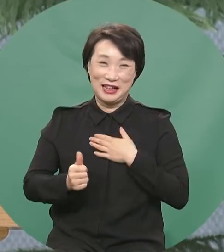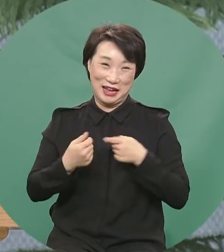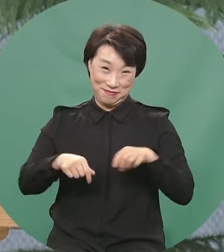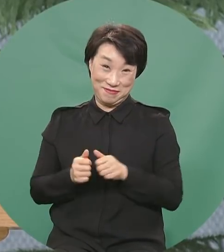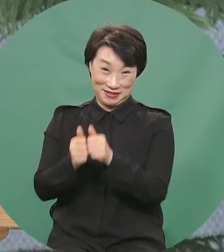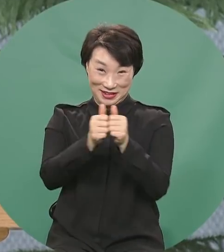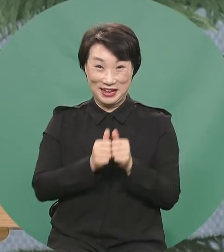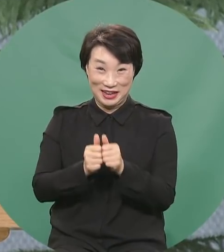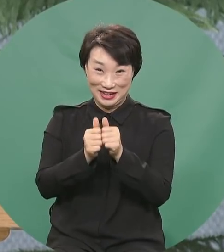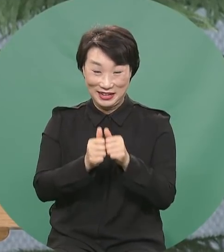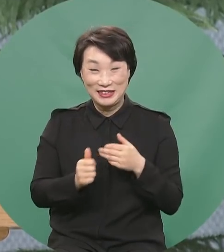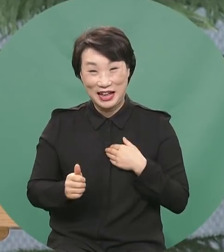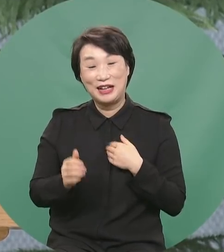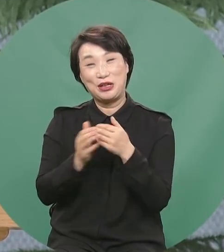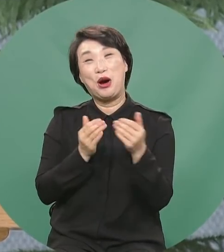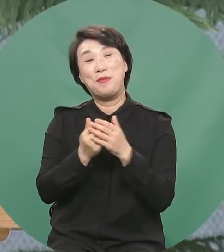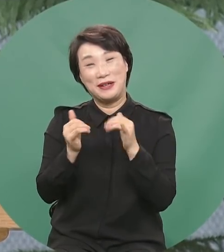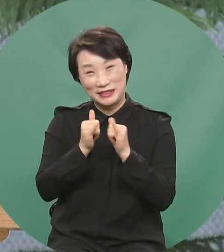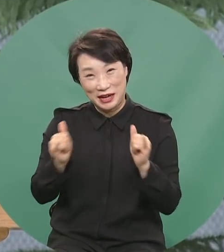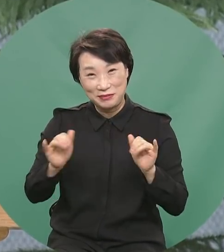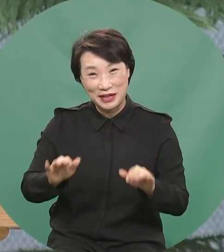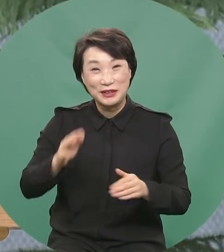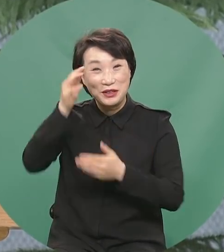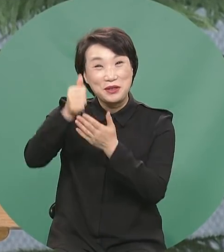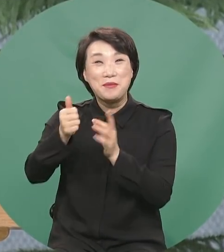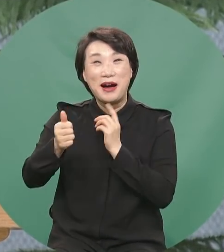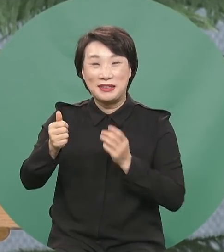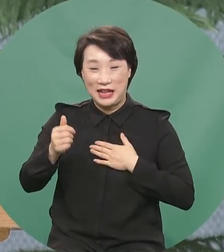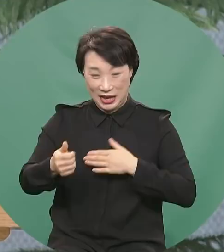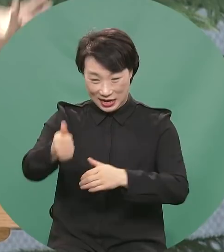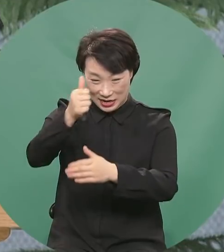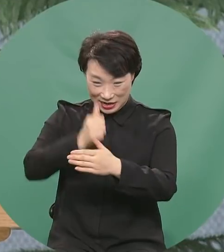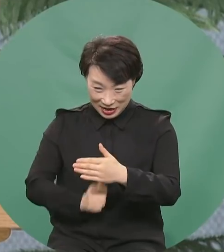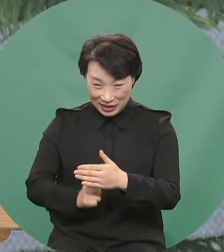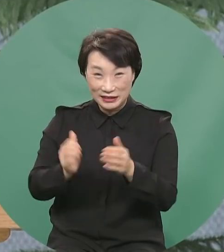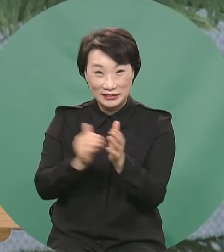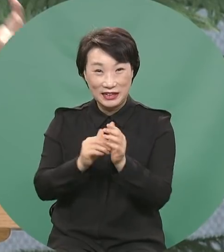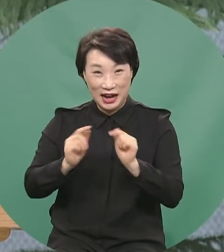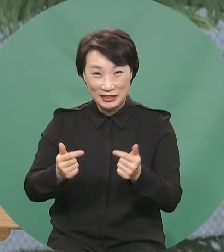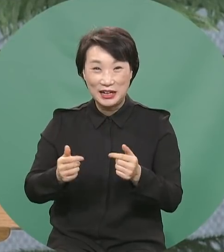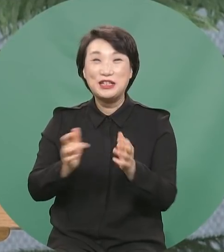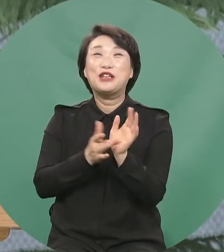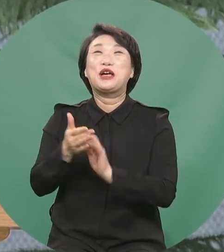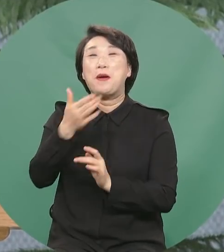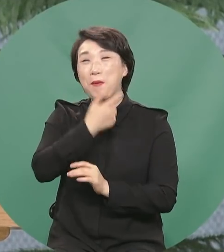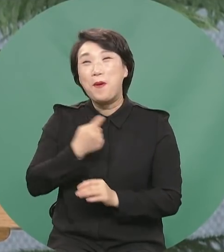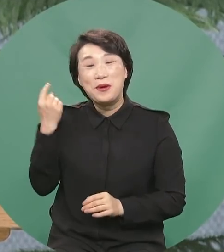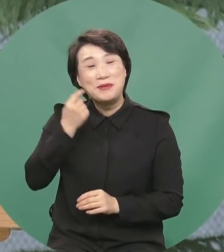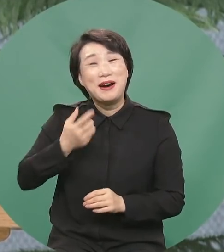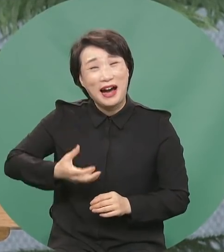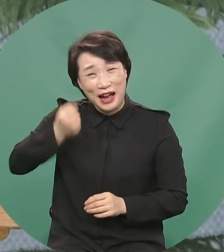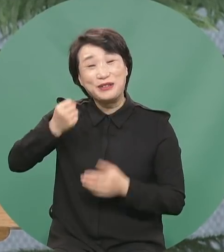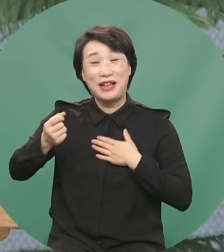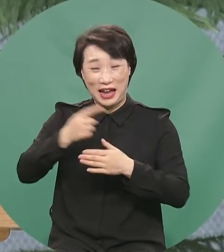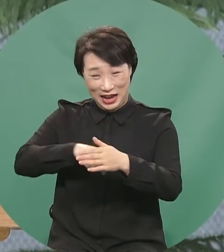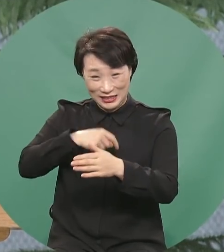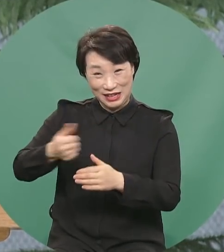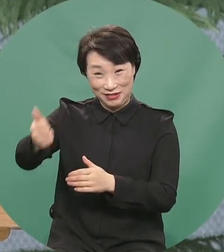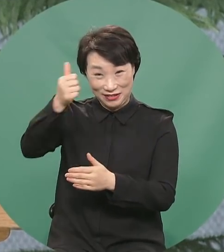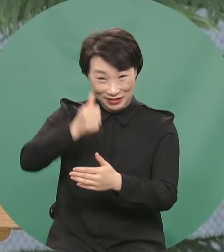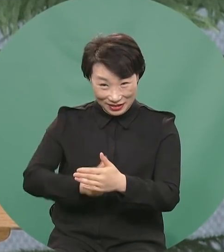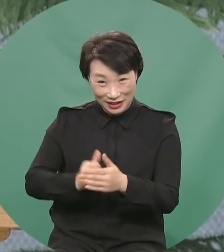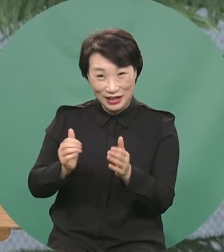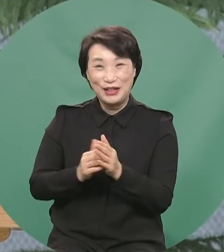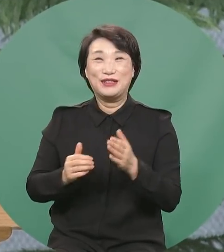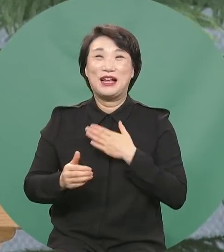이 말입니다. 성령만이 내 안에 오심이 아니라 예수의 복음을 들고 내 안에 오시니 나는